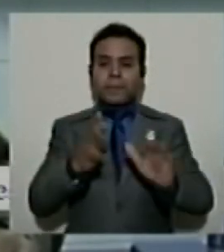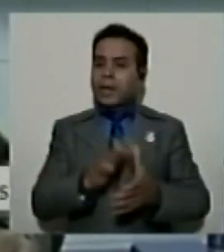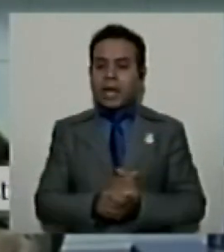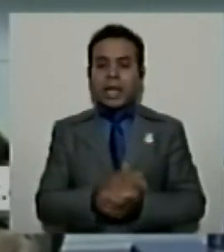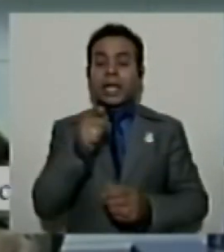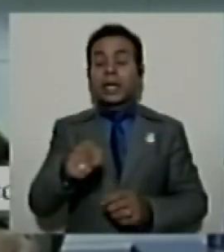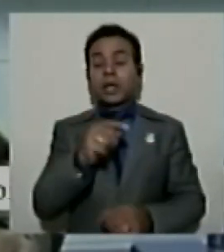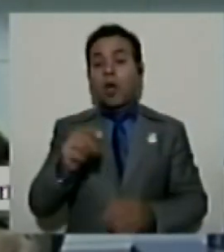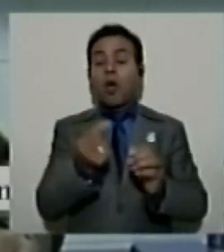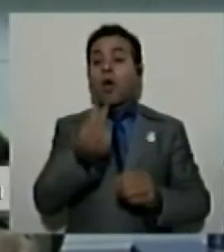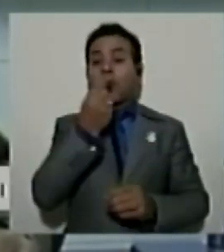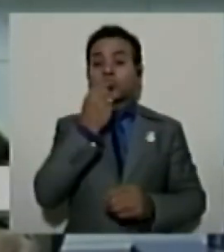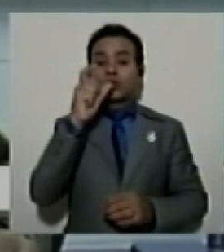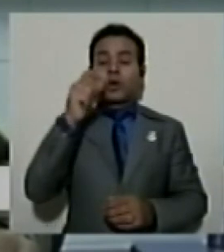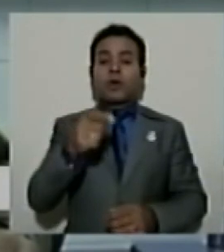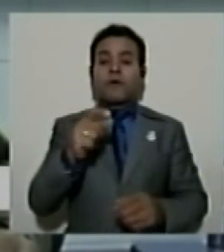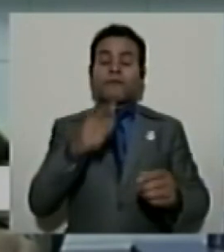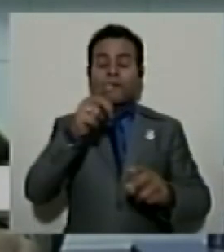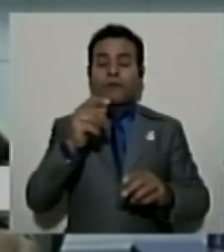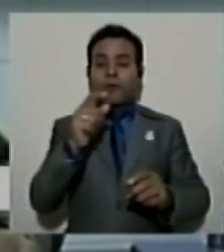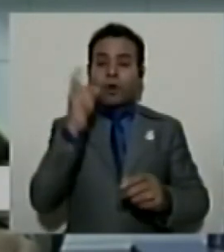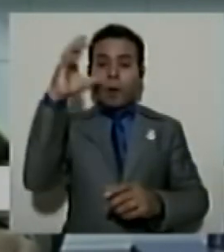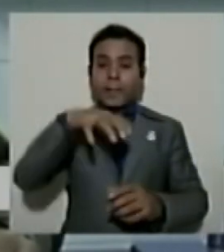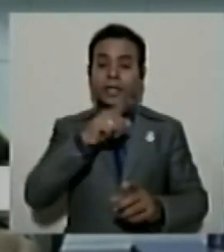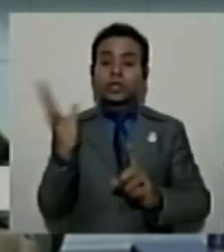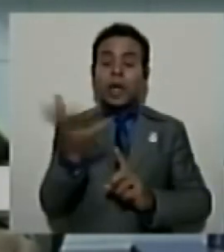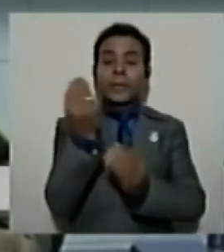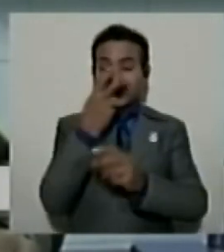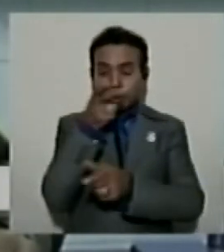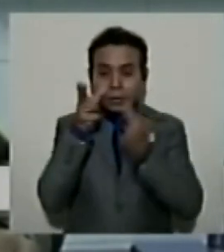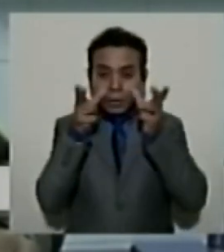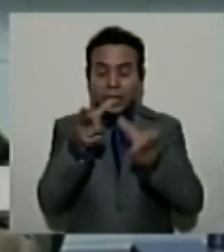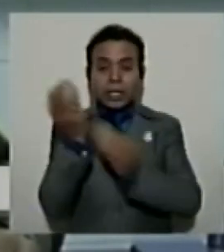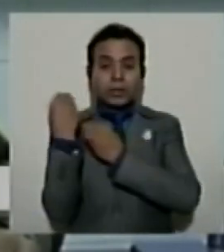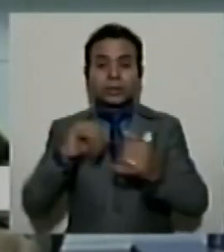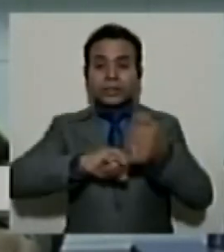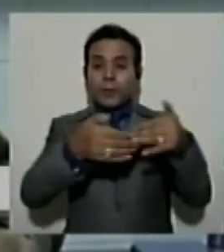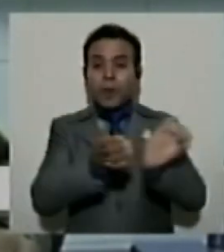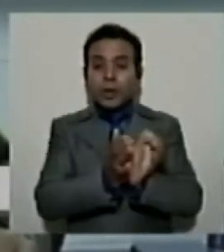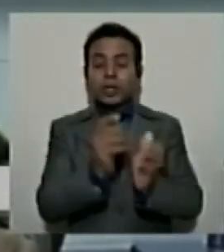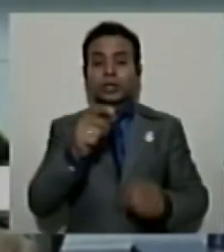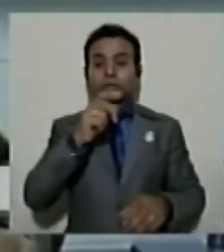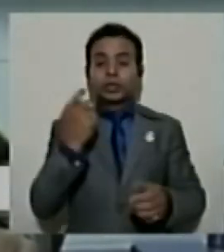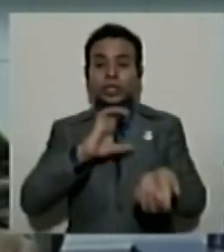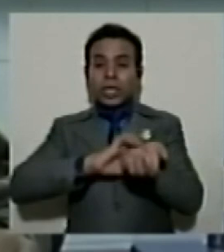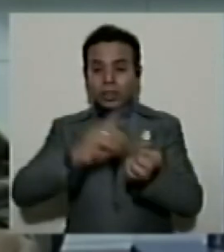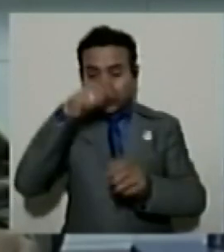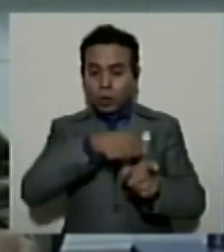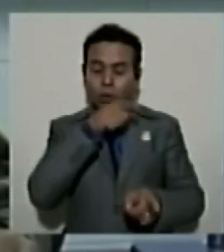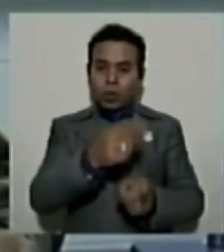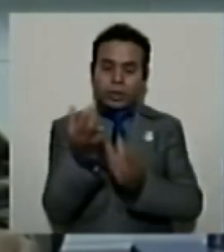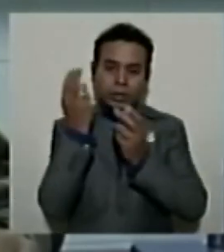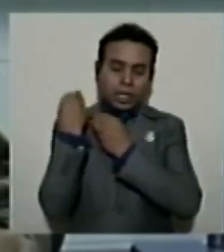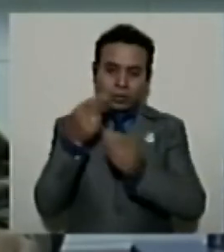জিনিসের দাম অতিরিক্ত দিয়ে ক্রয় করারও সুযোগ নেই এবং কোনো নিয়ন্ত্রণবিহীন কোনো মাস্ক